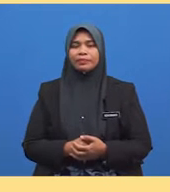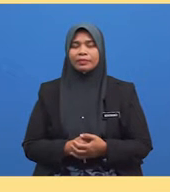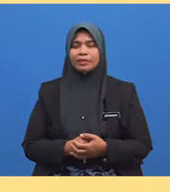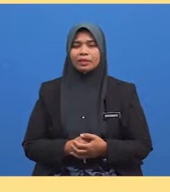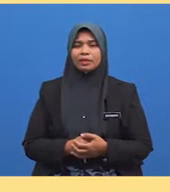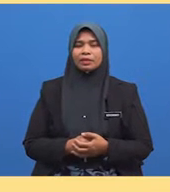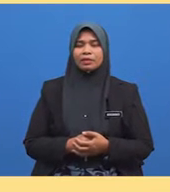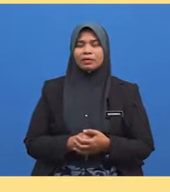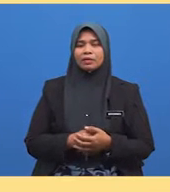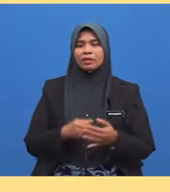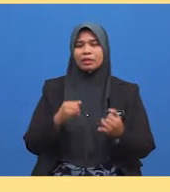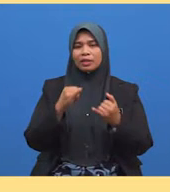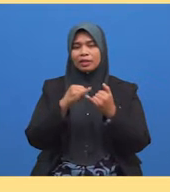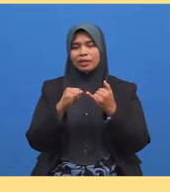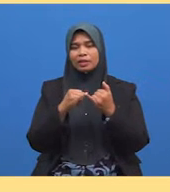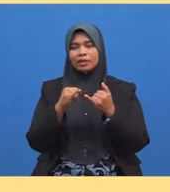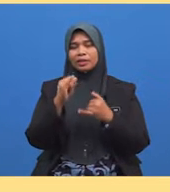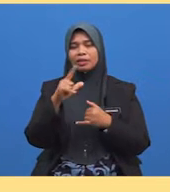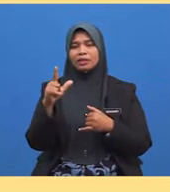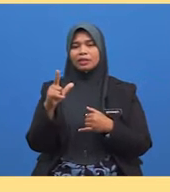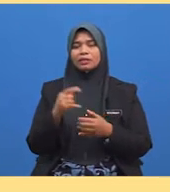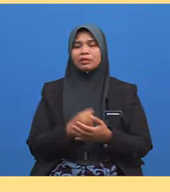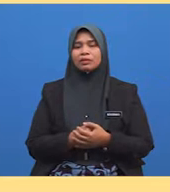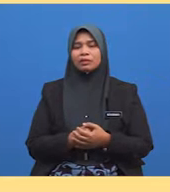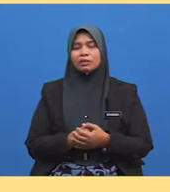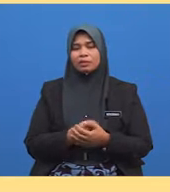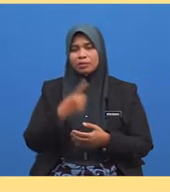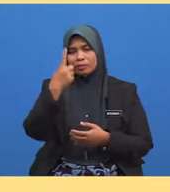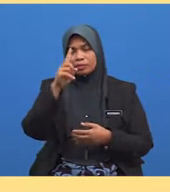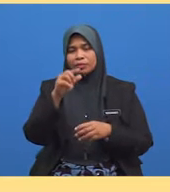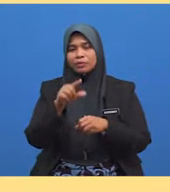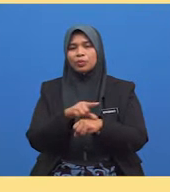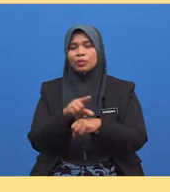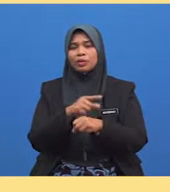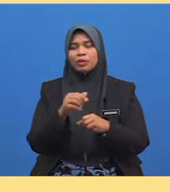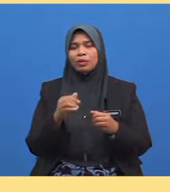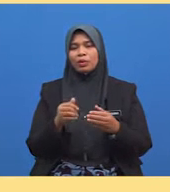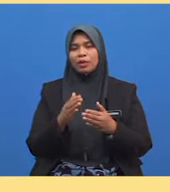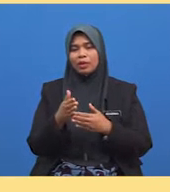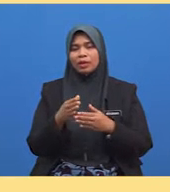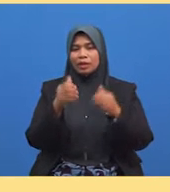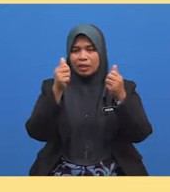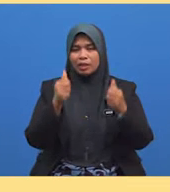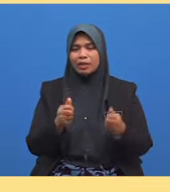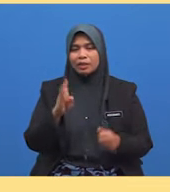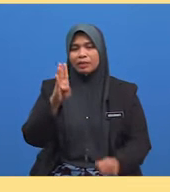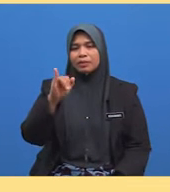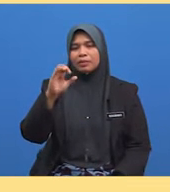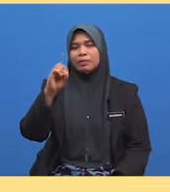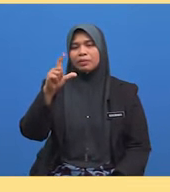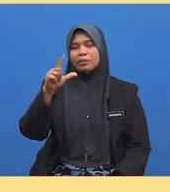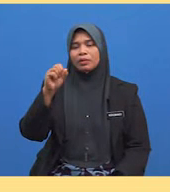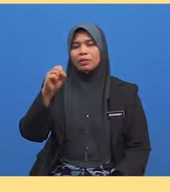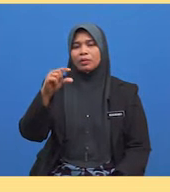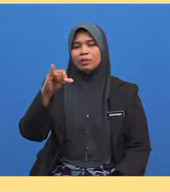Akhir sekali, kekunci digunakan oleh ahli-ahli biologi untuk mengenal pasti dan mengelaskan